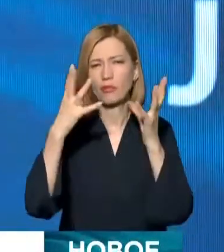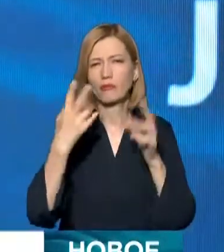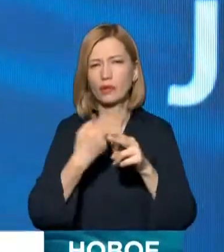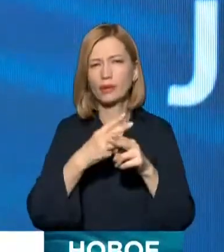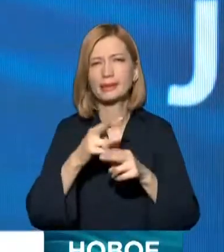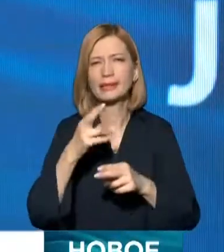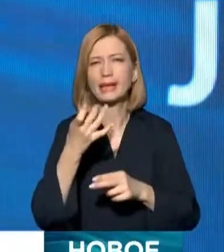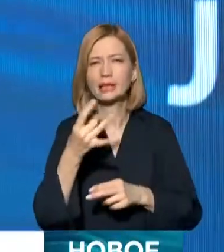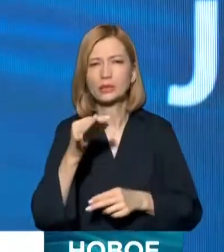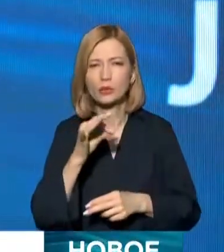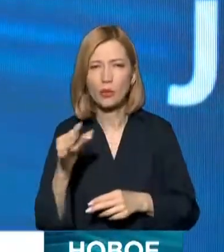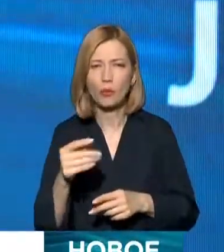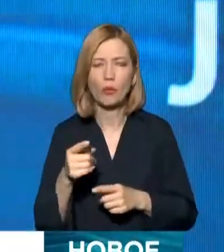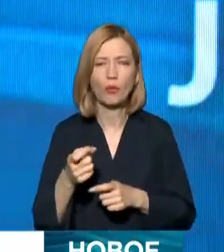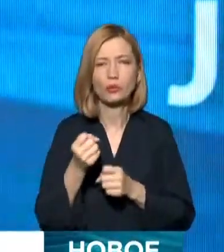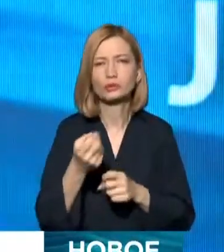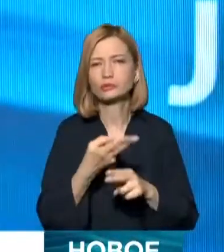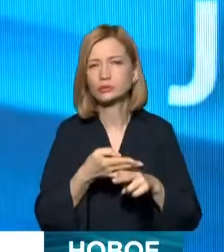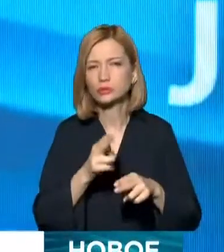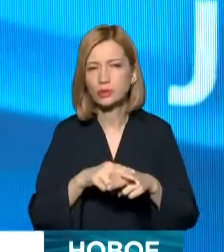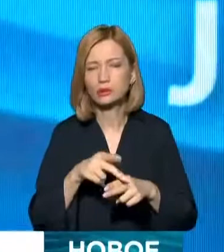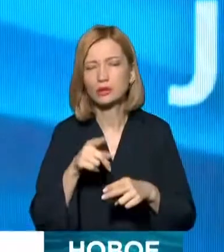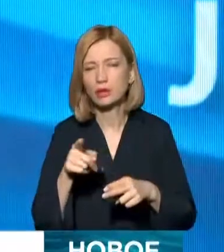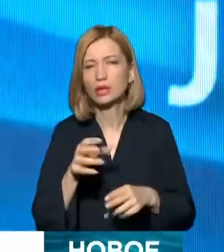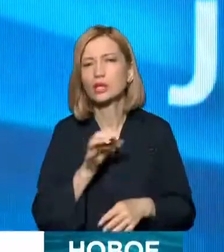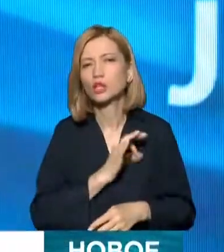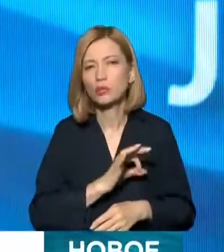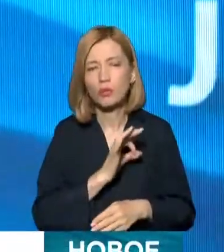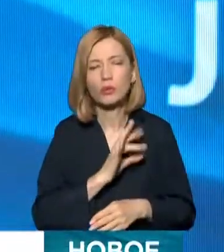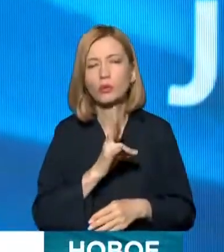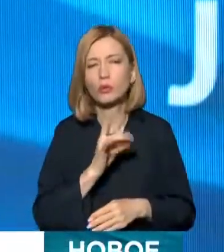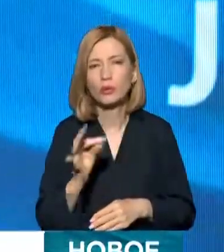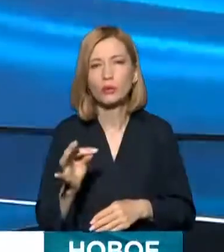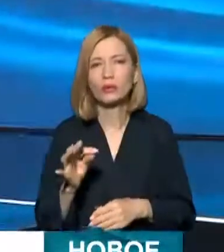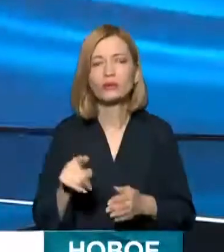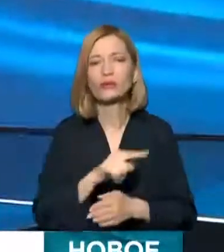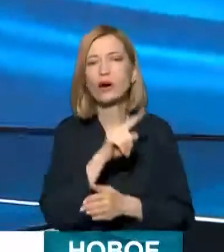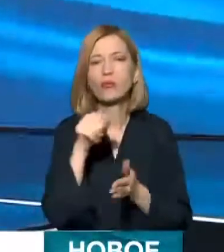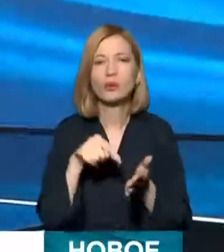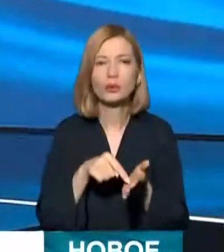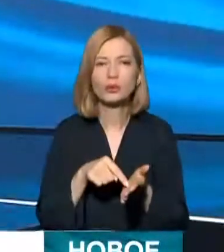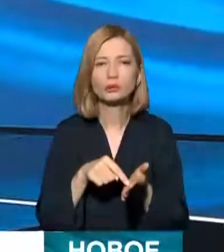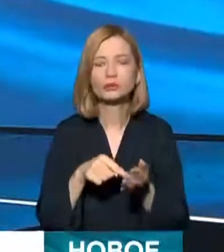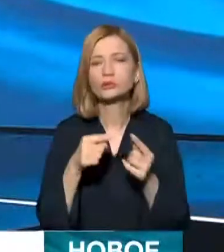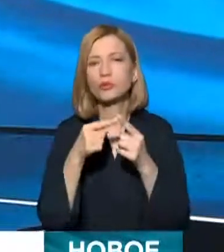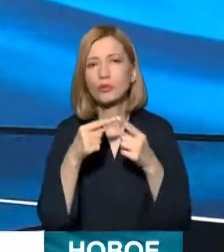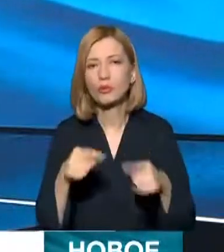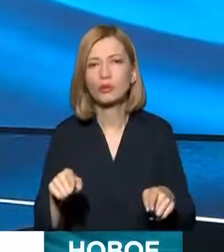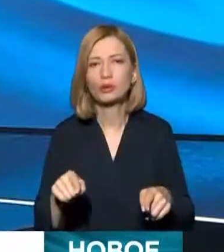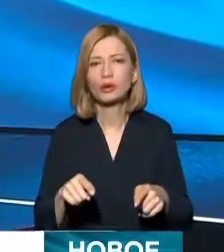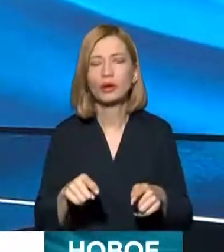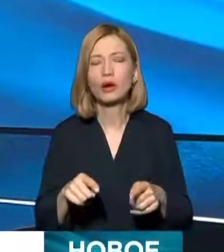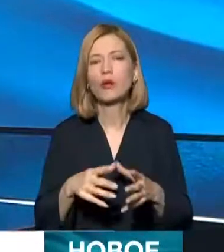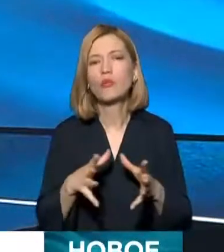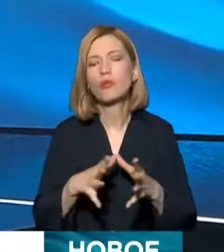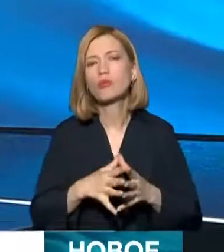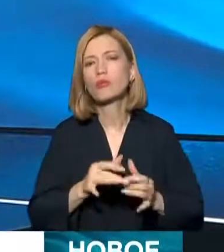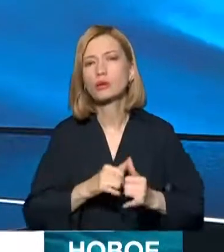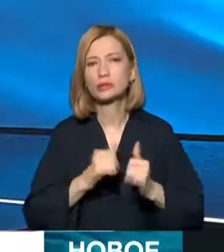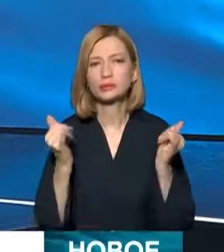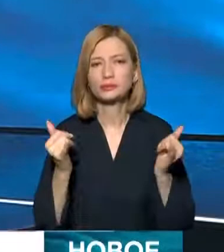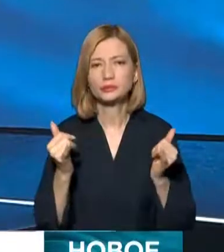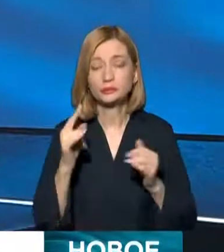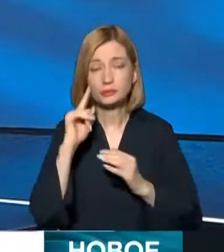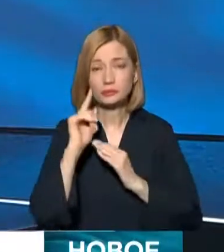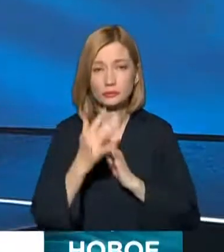то пошло. В этом, даже не в этом вопрос. То есть вопрос стоит более глобальным переустройством. Более масштабно. Да, более масштабно. Я